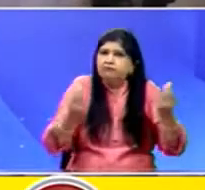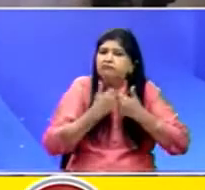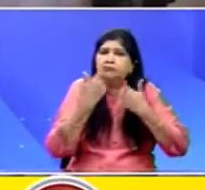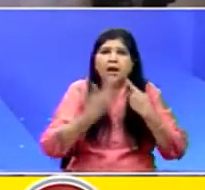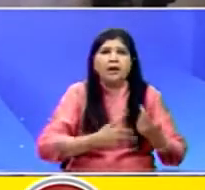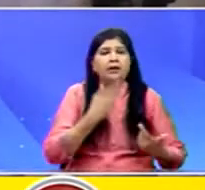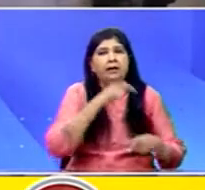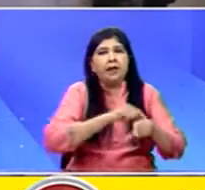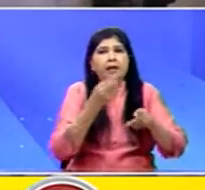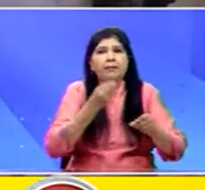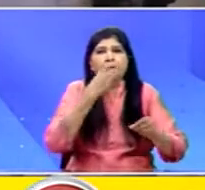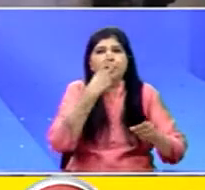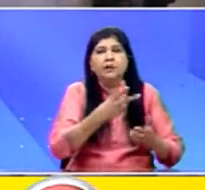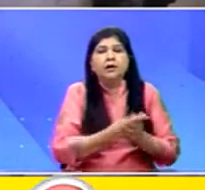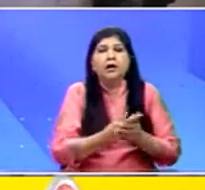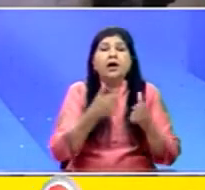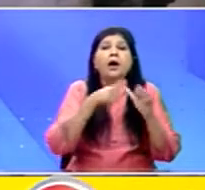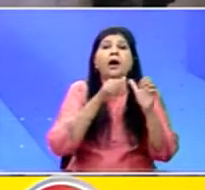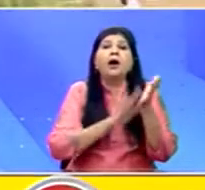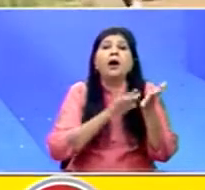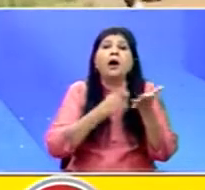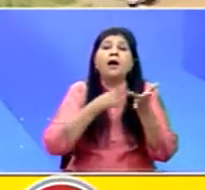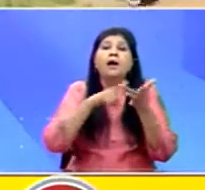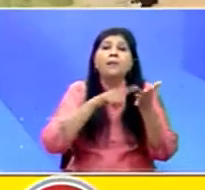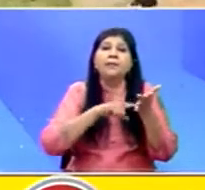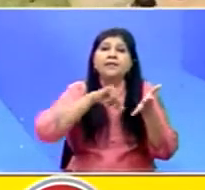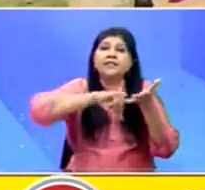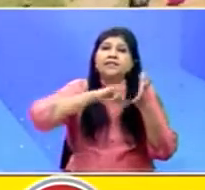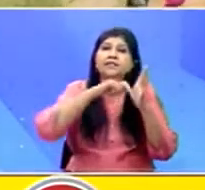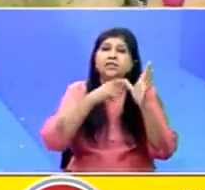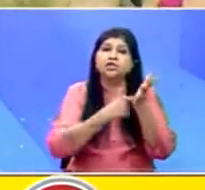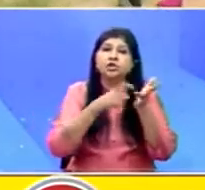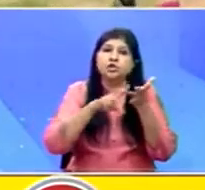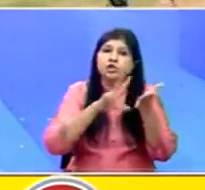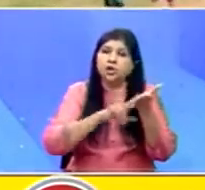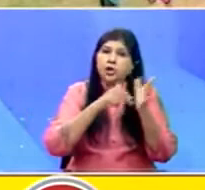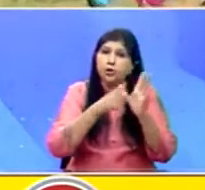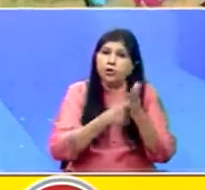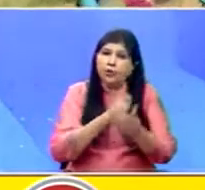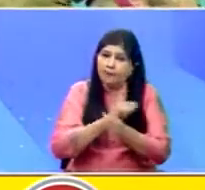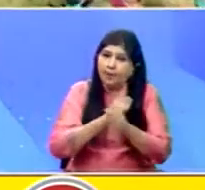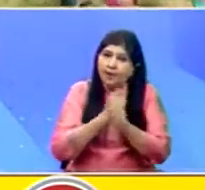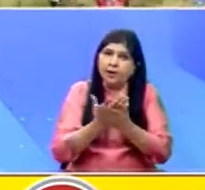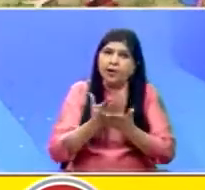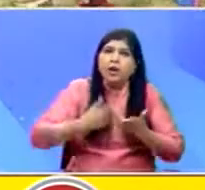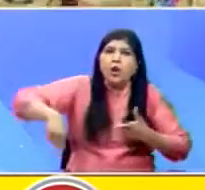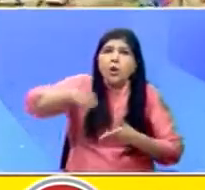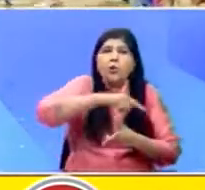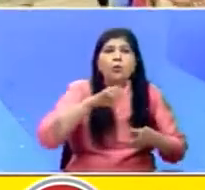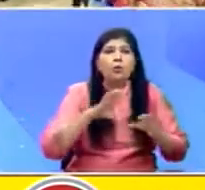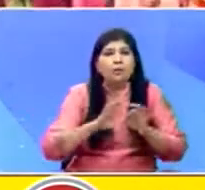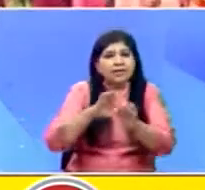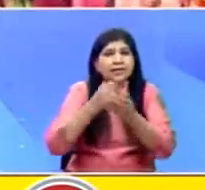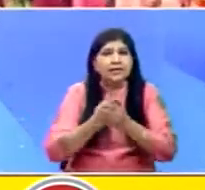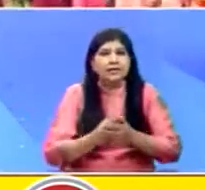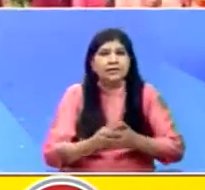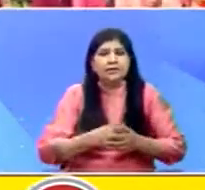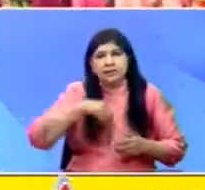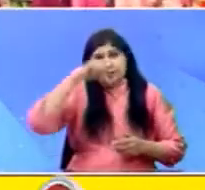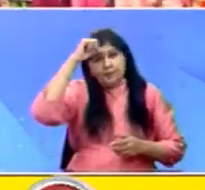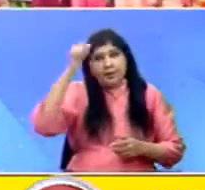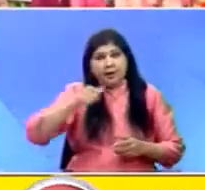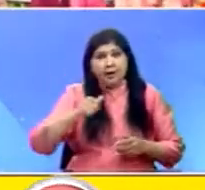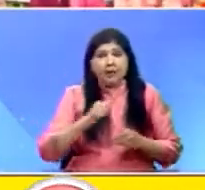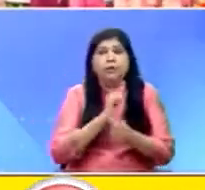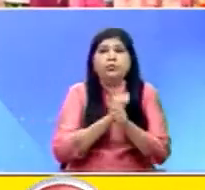देखते अमृत सरोवर का निर्माण एक जन आंदोलन बन गया है। जब देश के लिए कुछ करने की